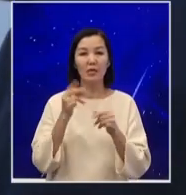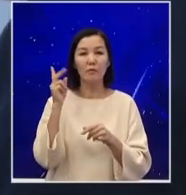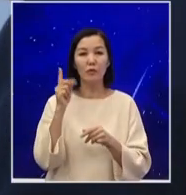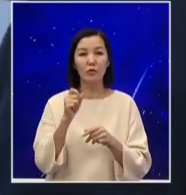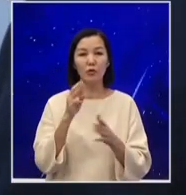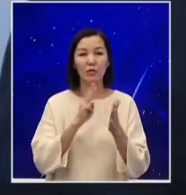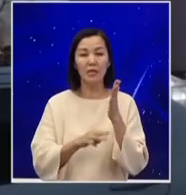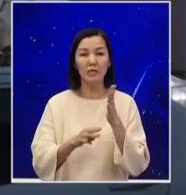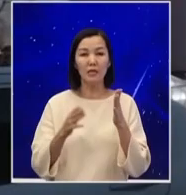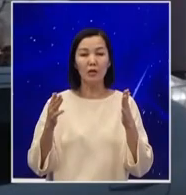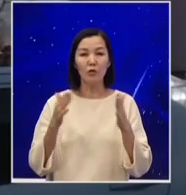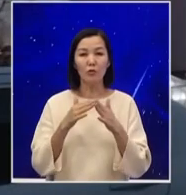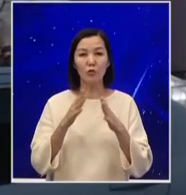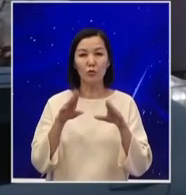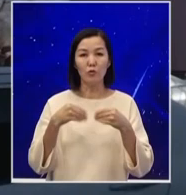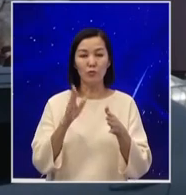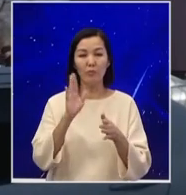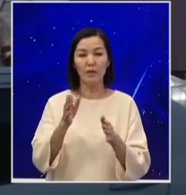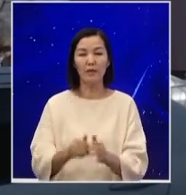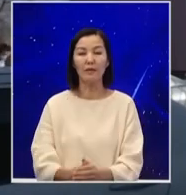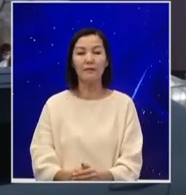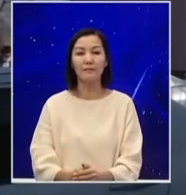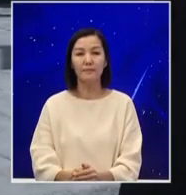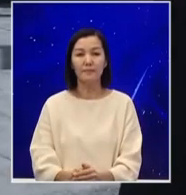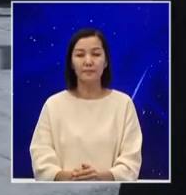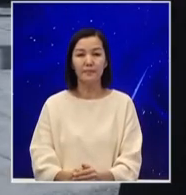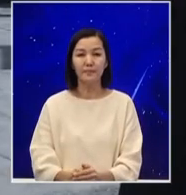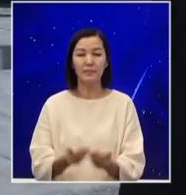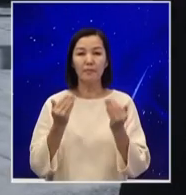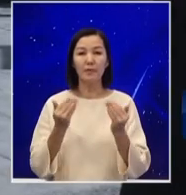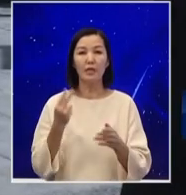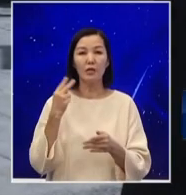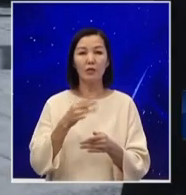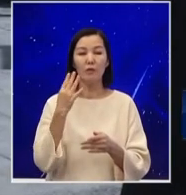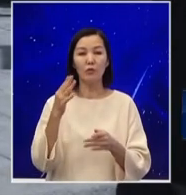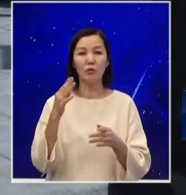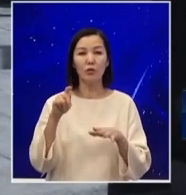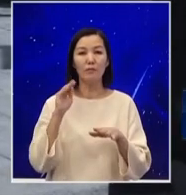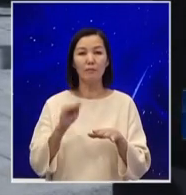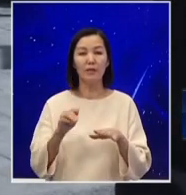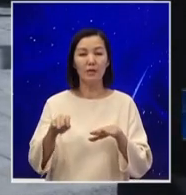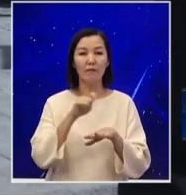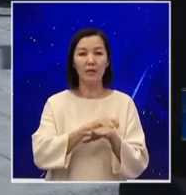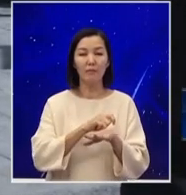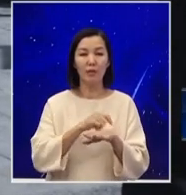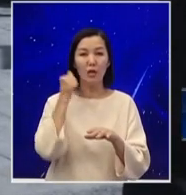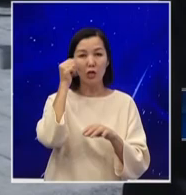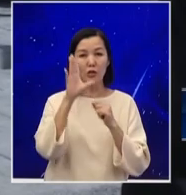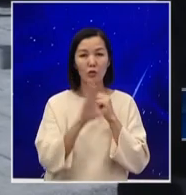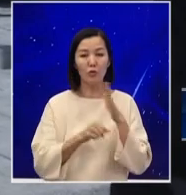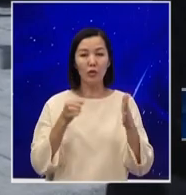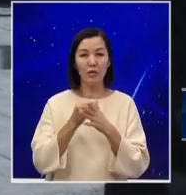пәтерлі тұрғын үйдің кілті өз иелеріне табыс етілмек. Бізде биылға 24 мың шаршы метр жылдың аяғына дейін біз өткізейін деп